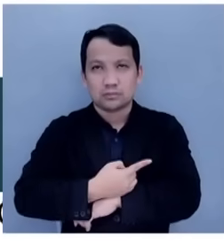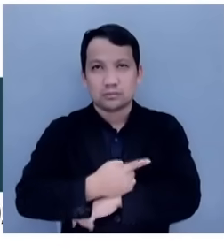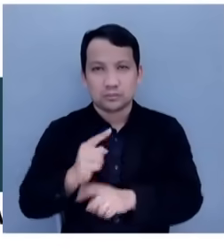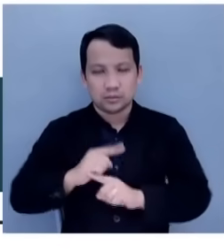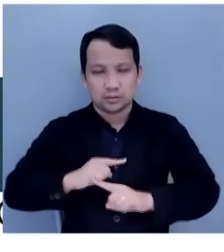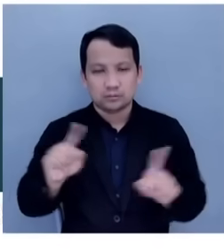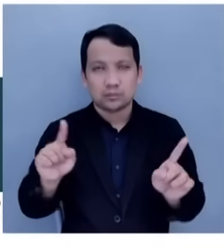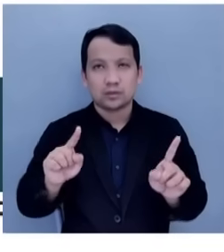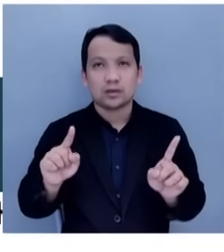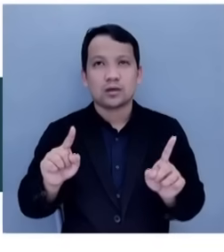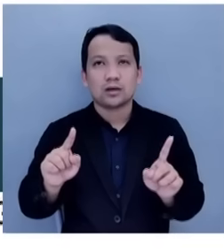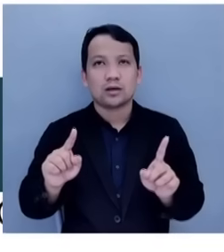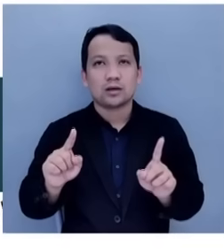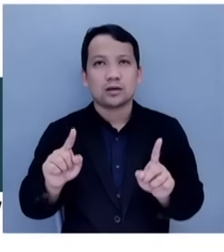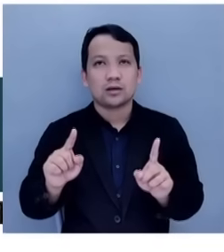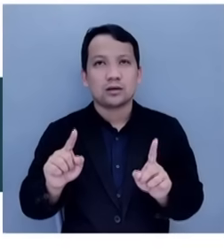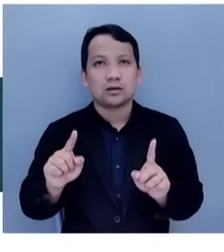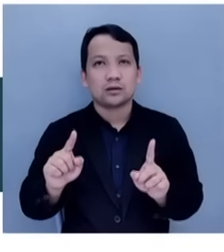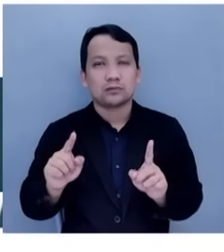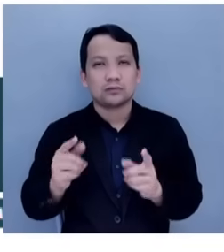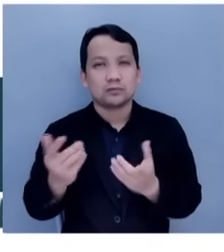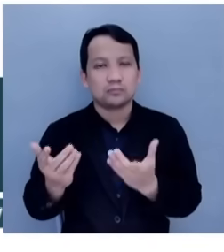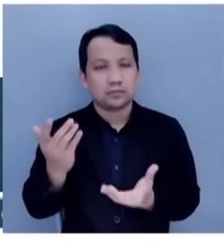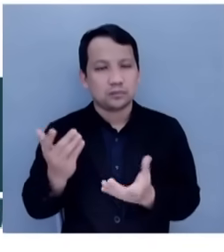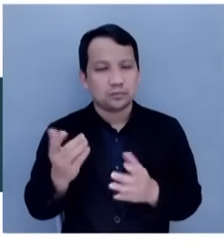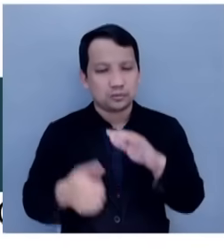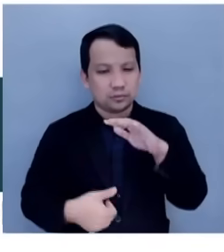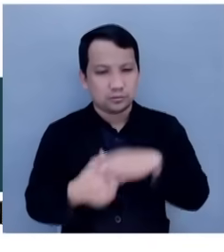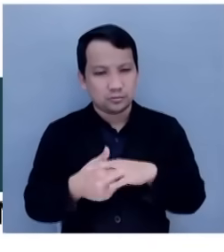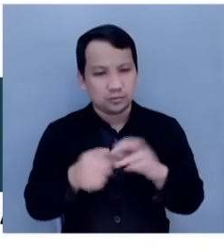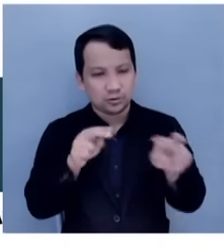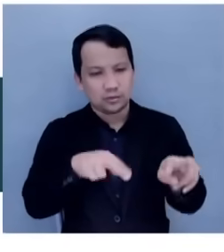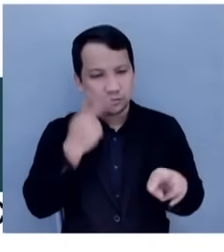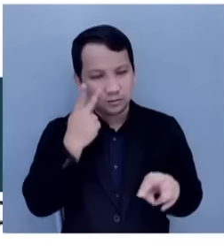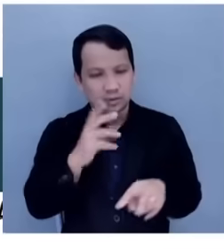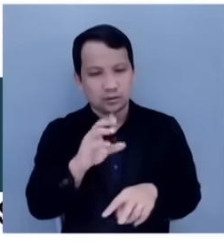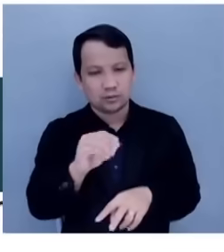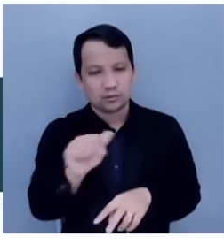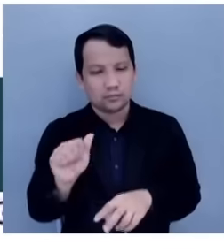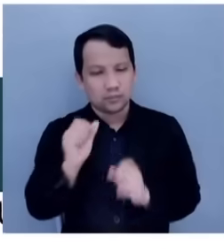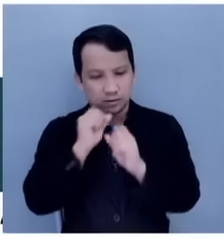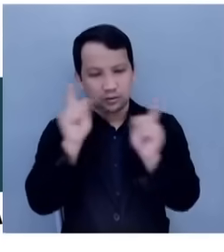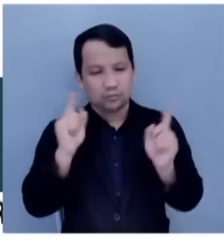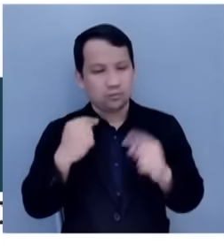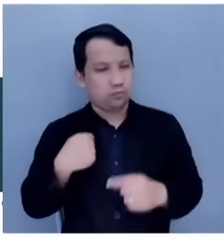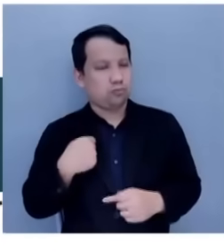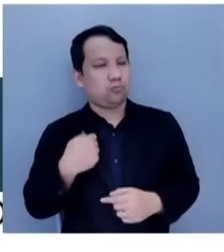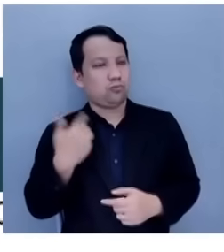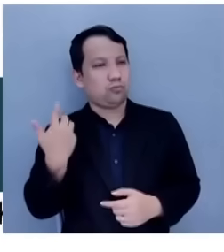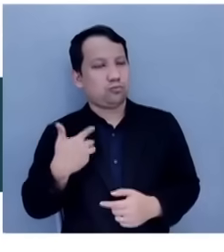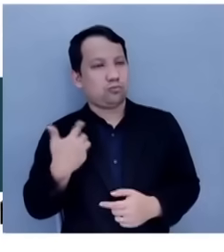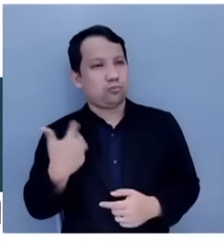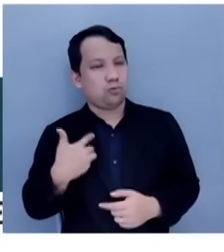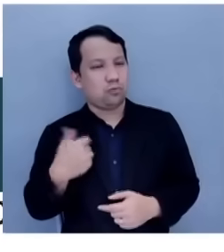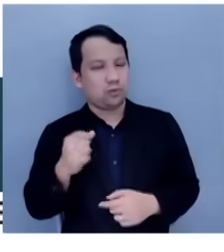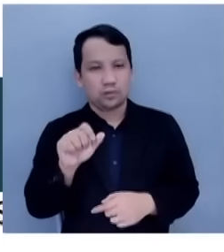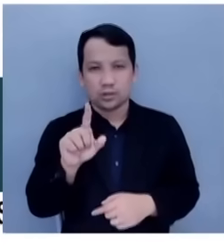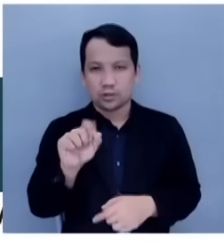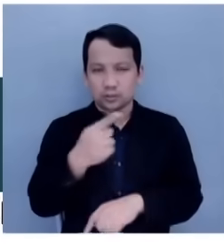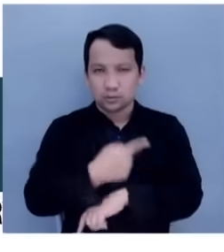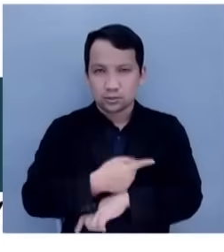no, yung na found out ng COA. So na-shock po ako doon sa 11 days